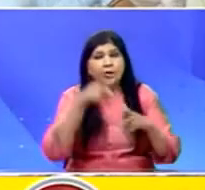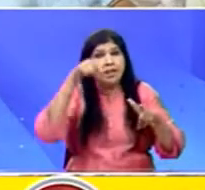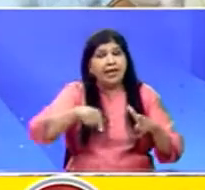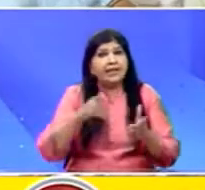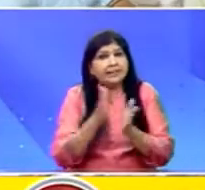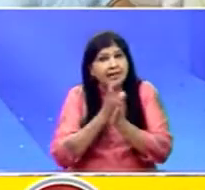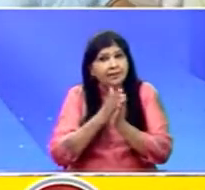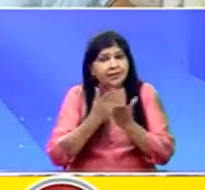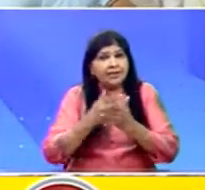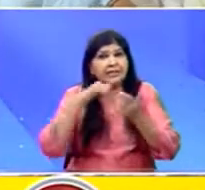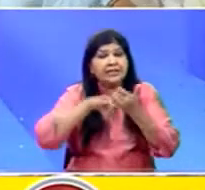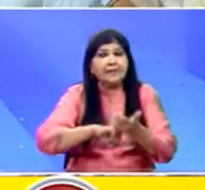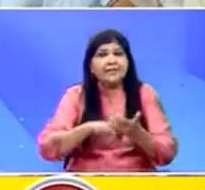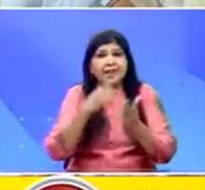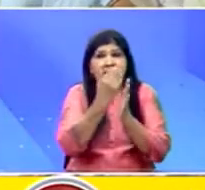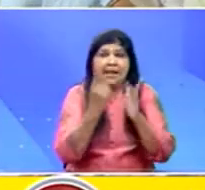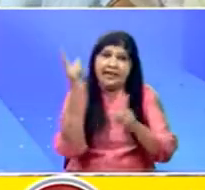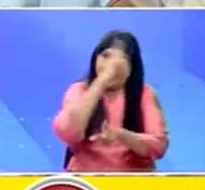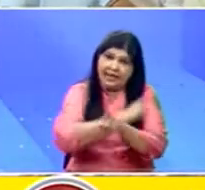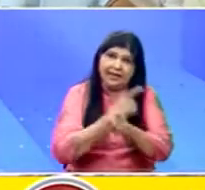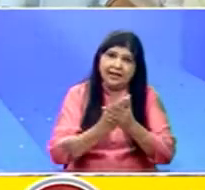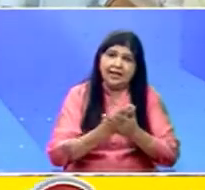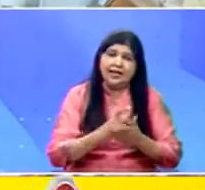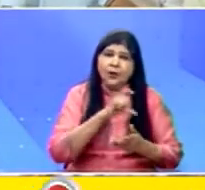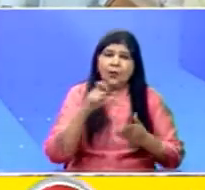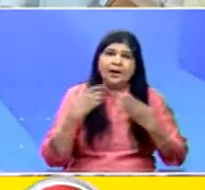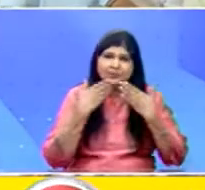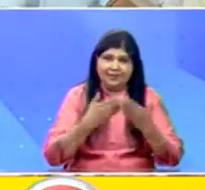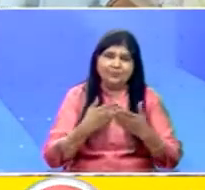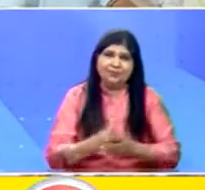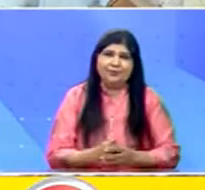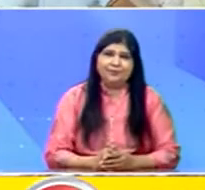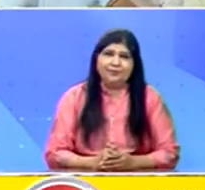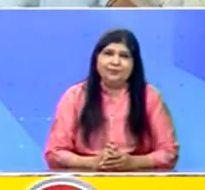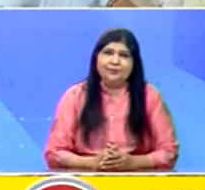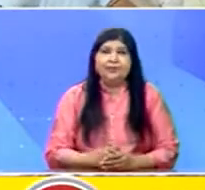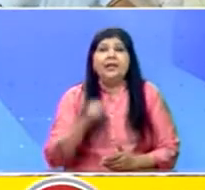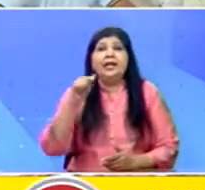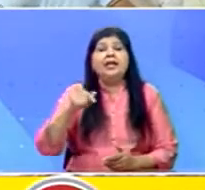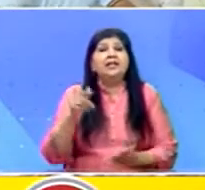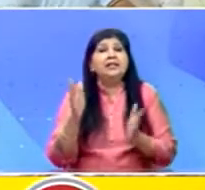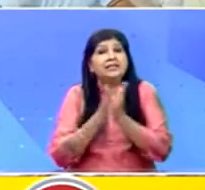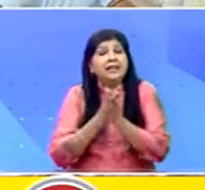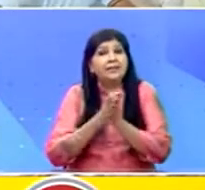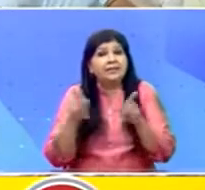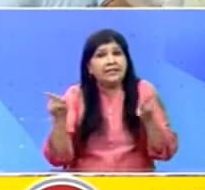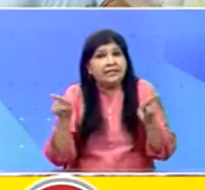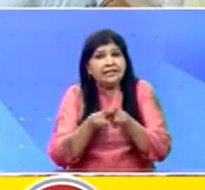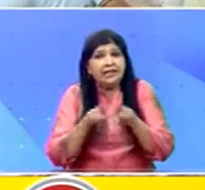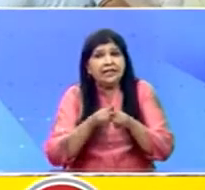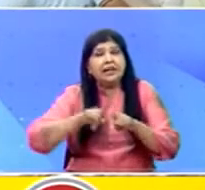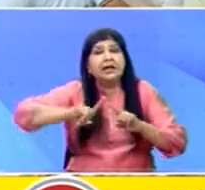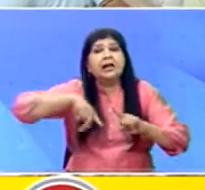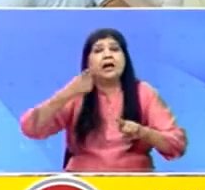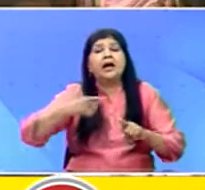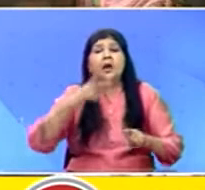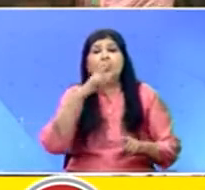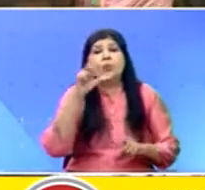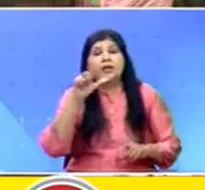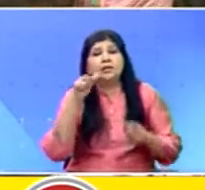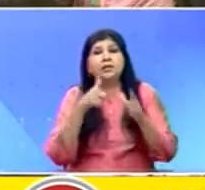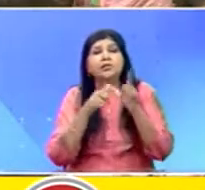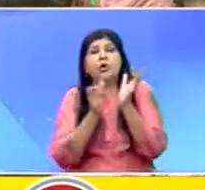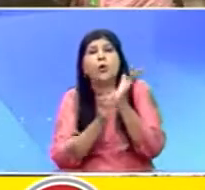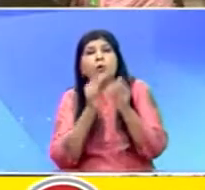त्योहारों और विशेष अवसरों के लिए शुभकामनाएं देता हूं। इन पर्वों के साथ साथ कल 29 अगस्त